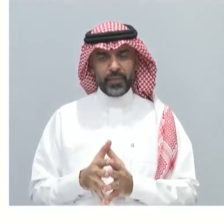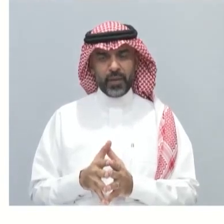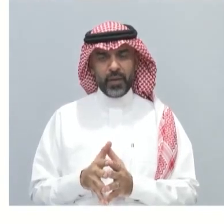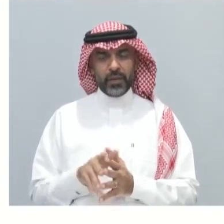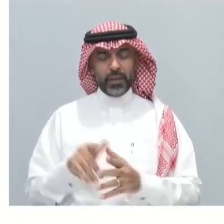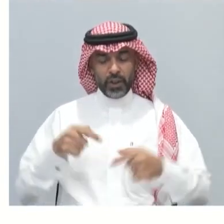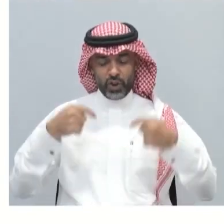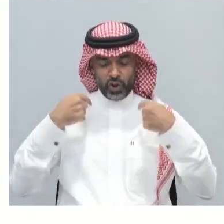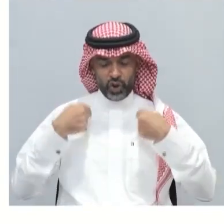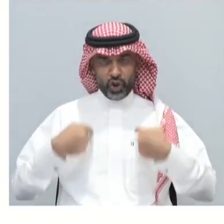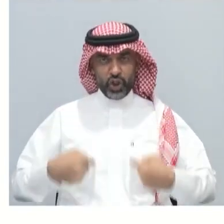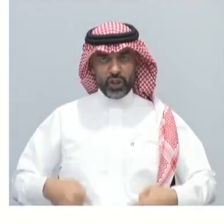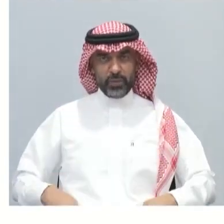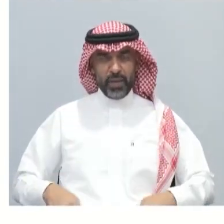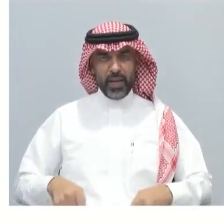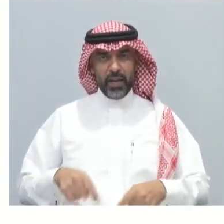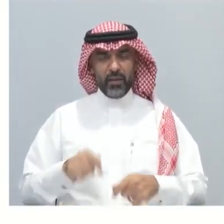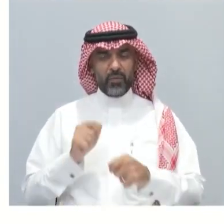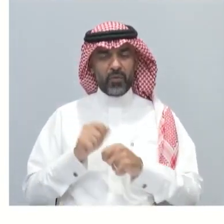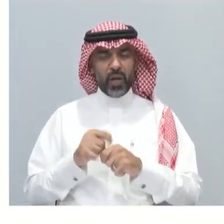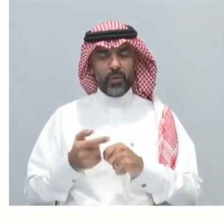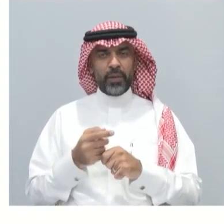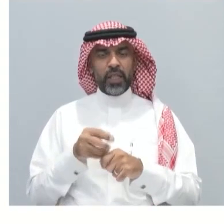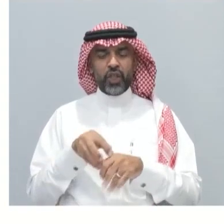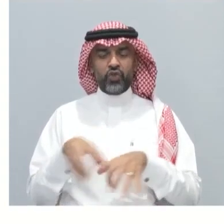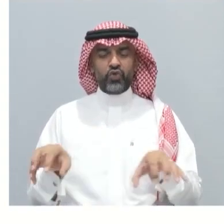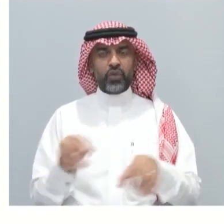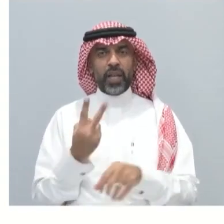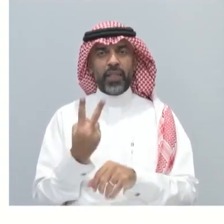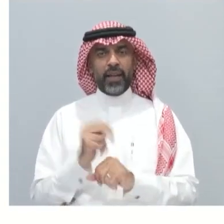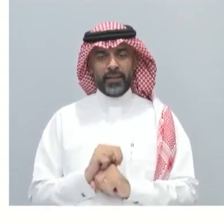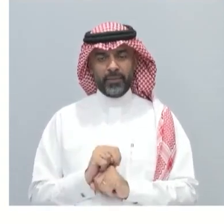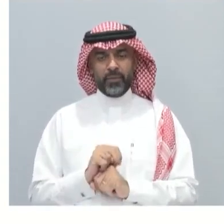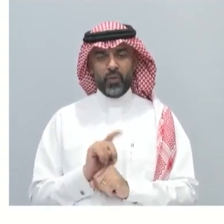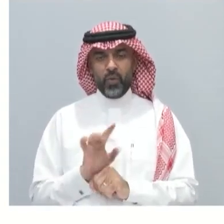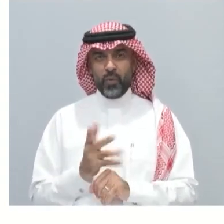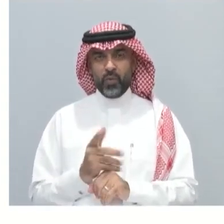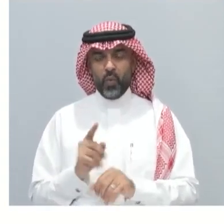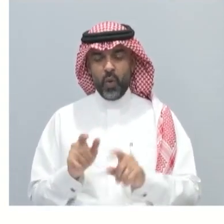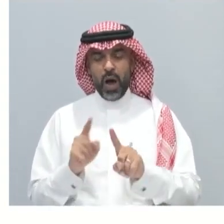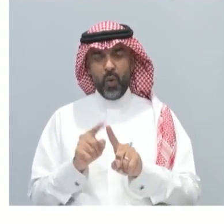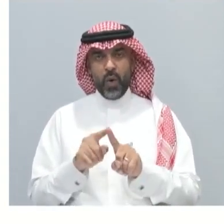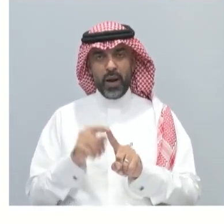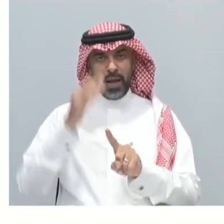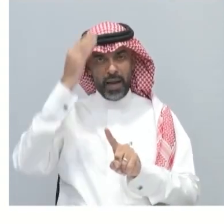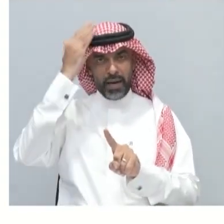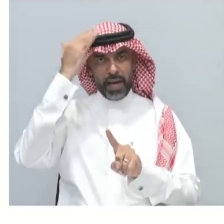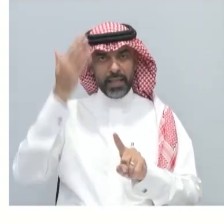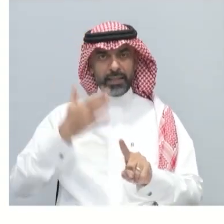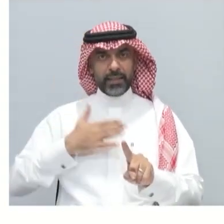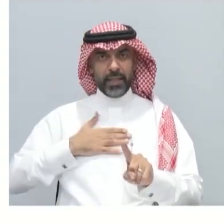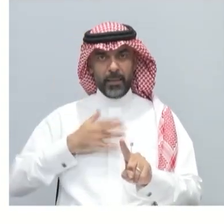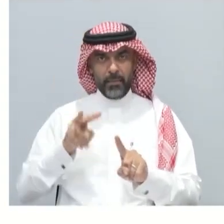الطائفه نجد بان اجسامها مكونه من جزئين هما الراس صدر